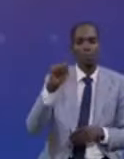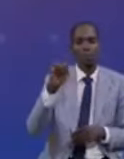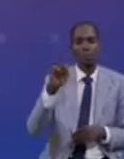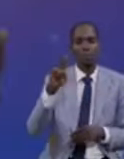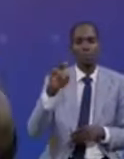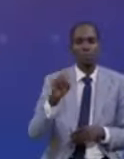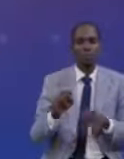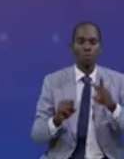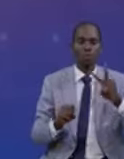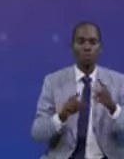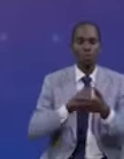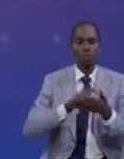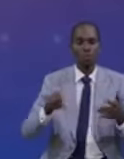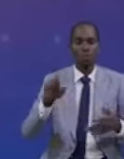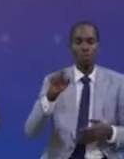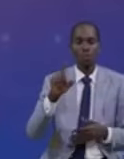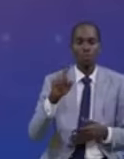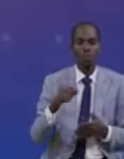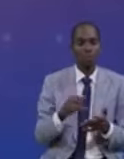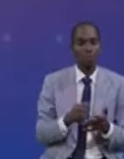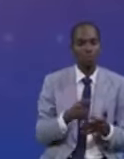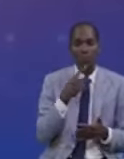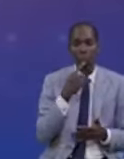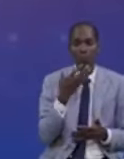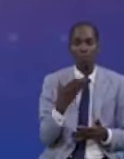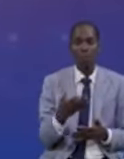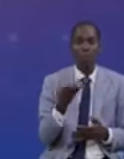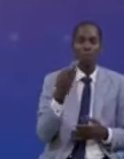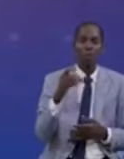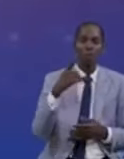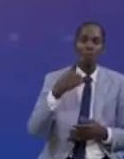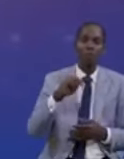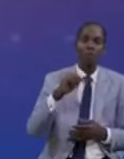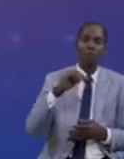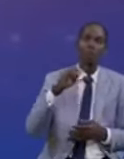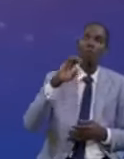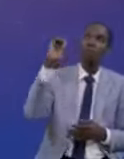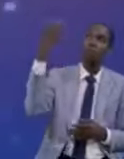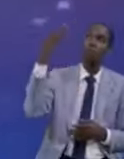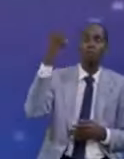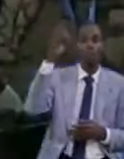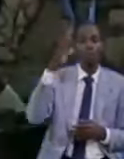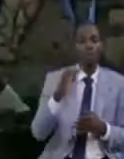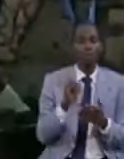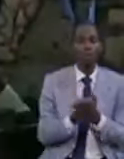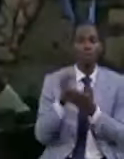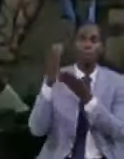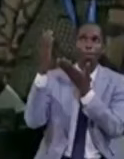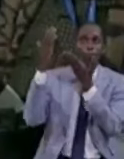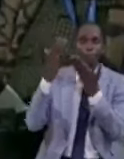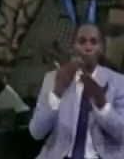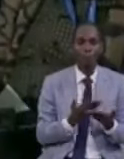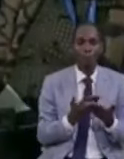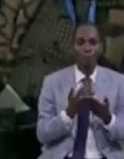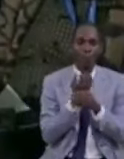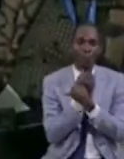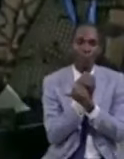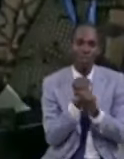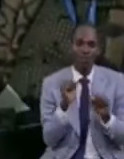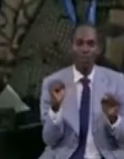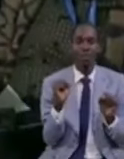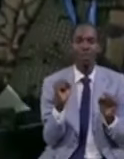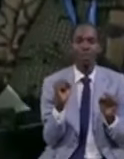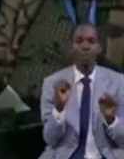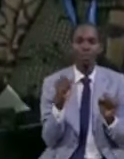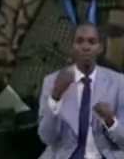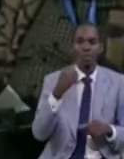chapitre 21 car la grâce de Dieu source de salut la grâce de